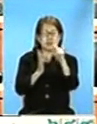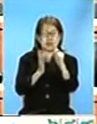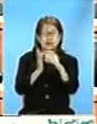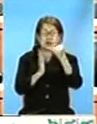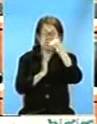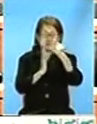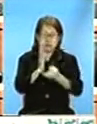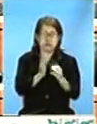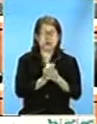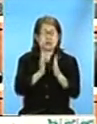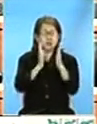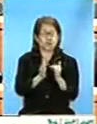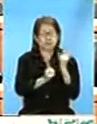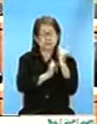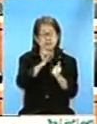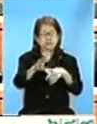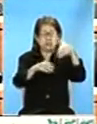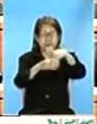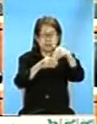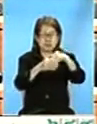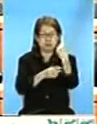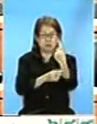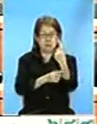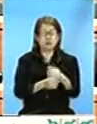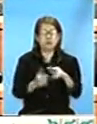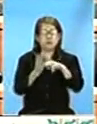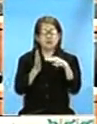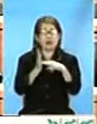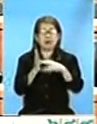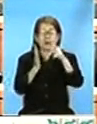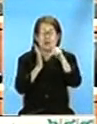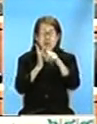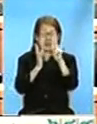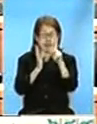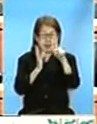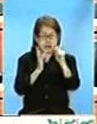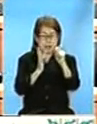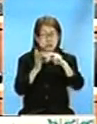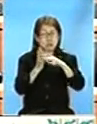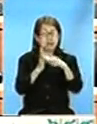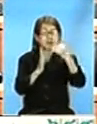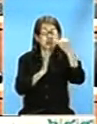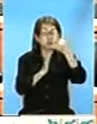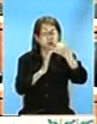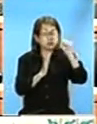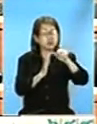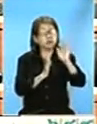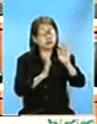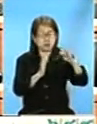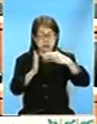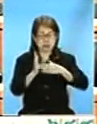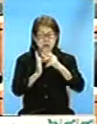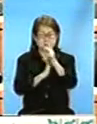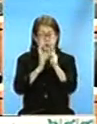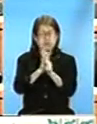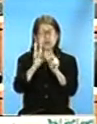คนท่านจะแปลความว่าเขตเลือกตั้งนั้นคือจังหวัดแต่ผมแปลความตามมาตรา84ครับนอกจ